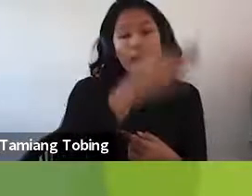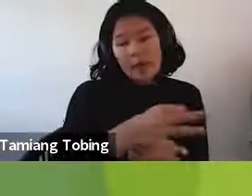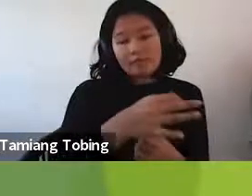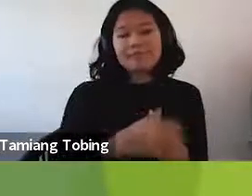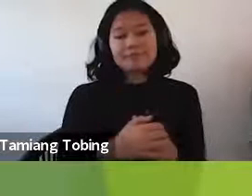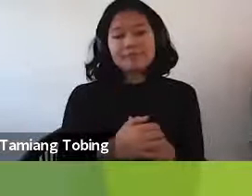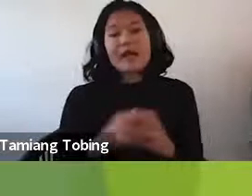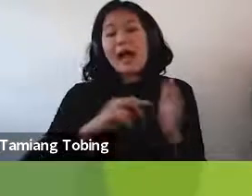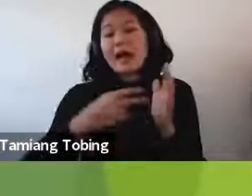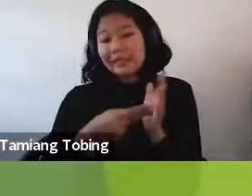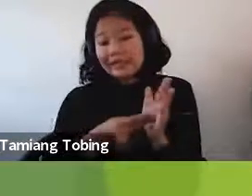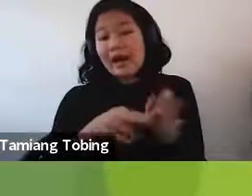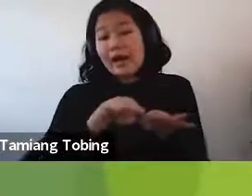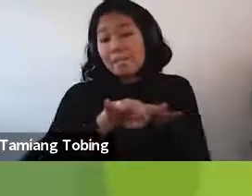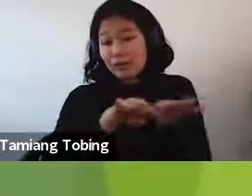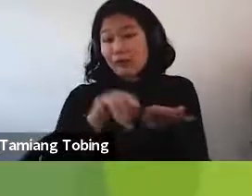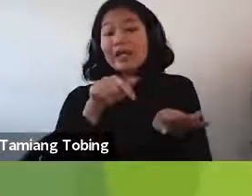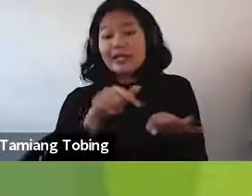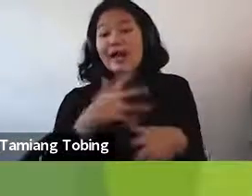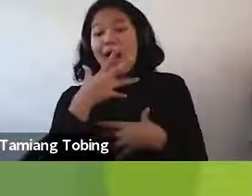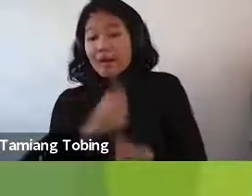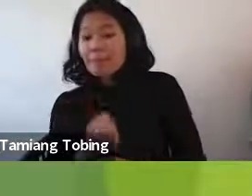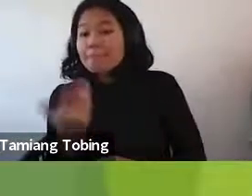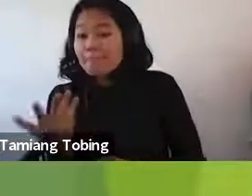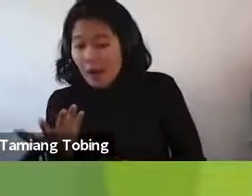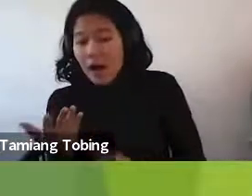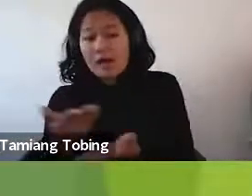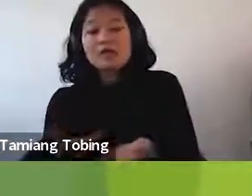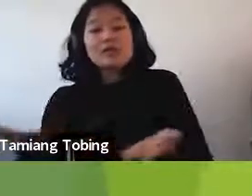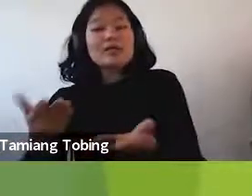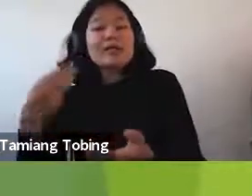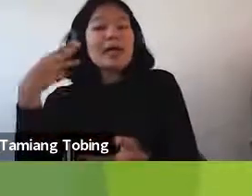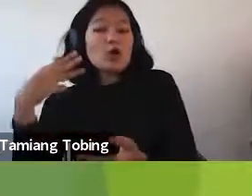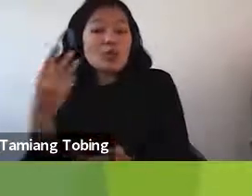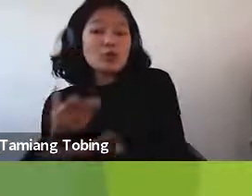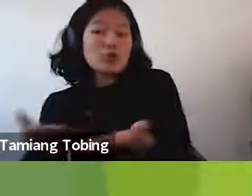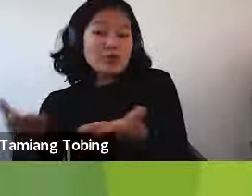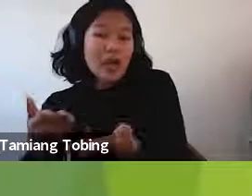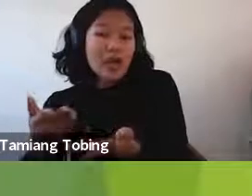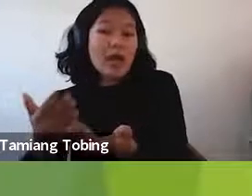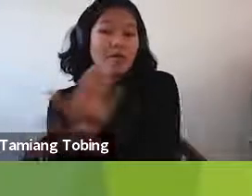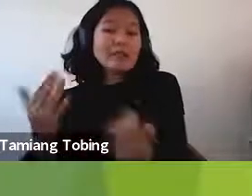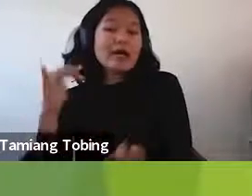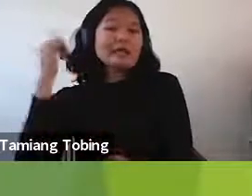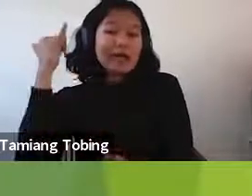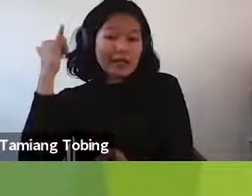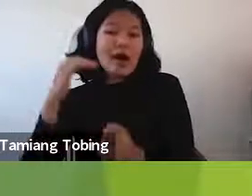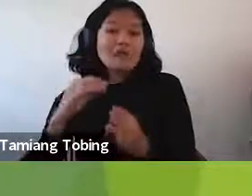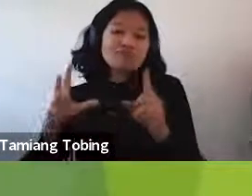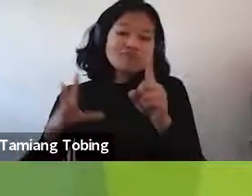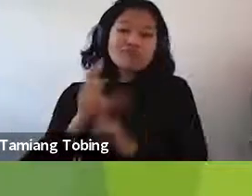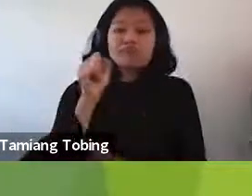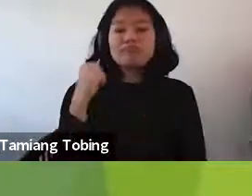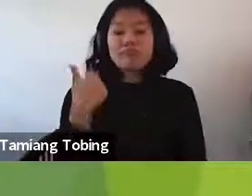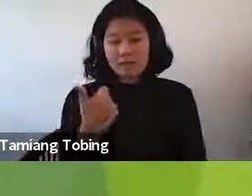dengan penyesuaian tema pembangunan, diharapkan pemulihan sosial ekonomi masyarakat di DIY dapat terwujud.